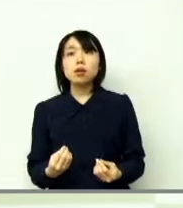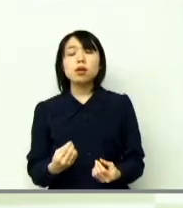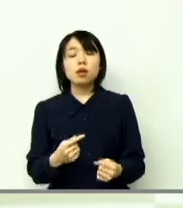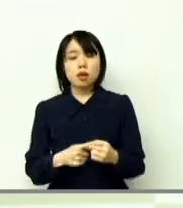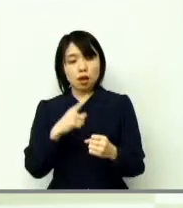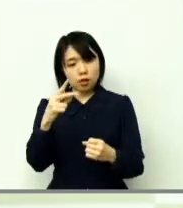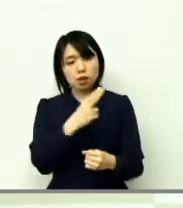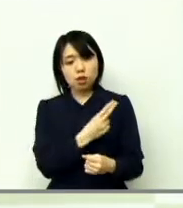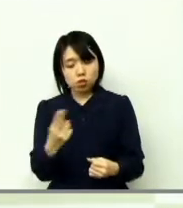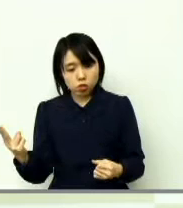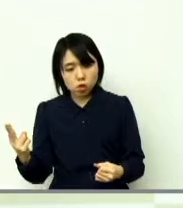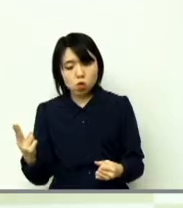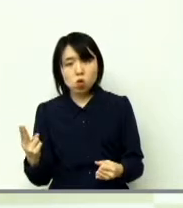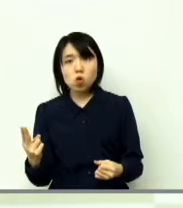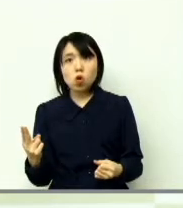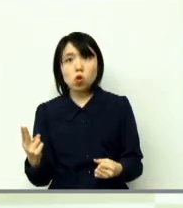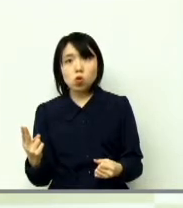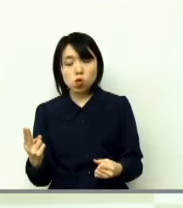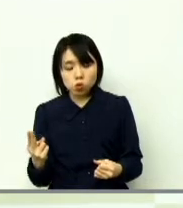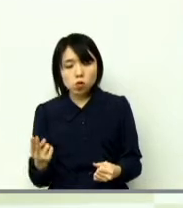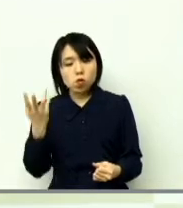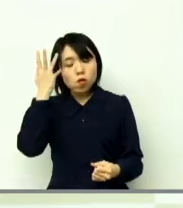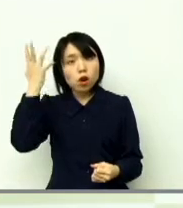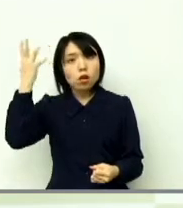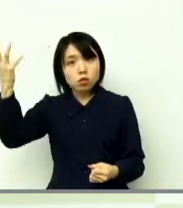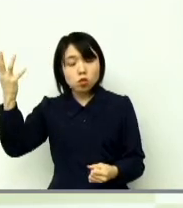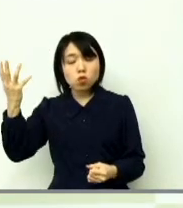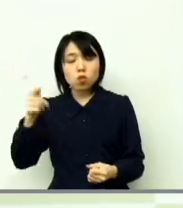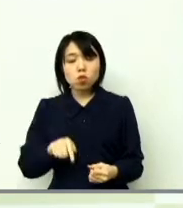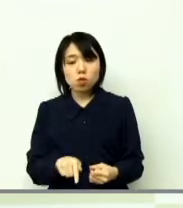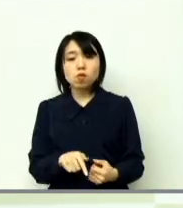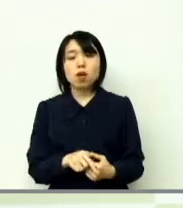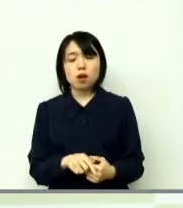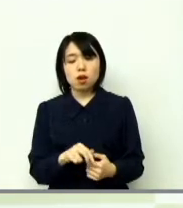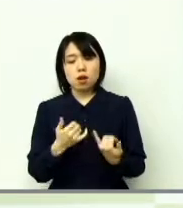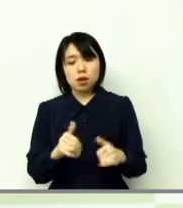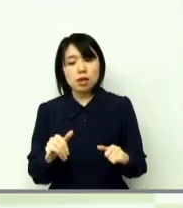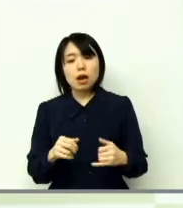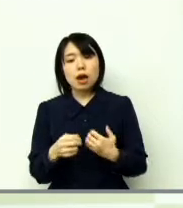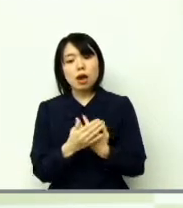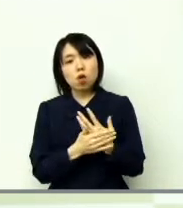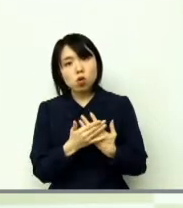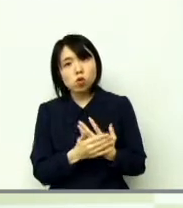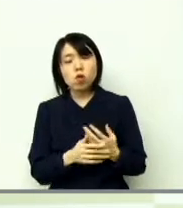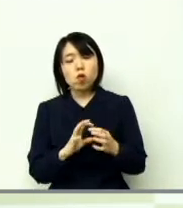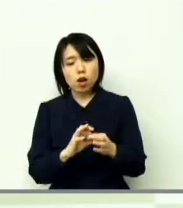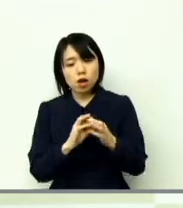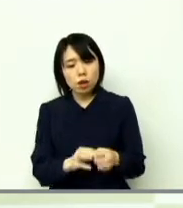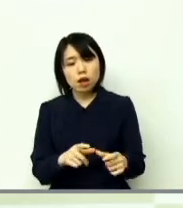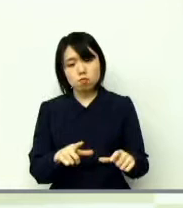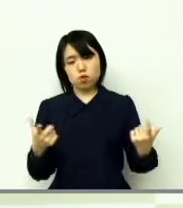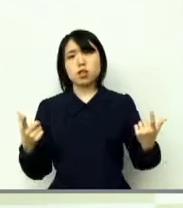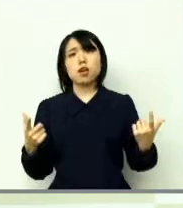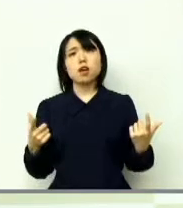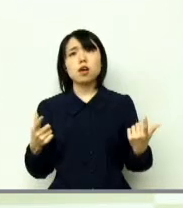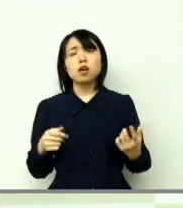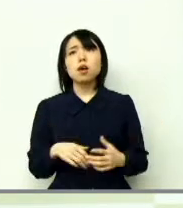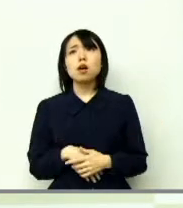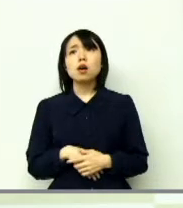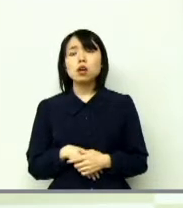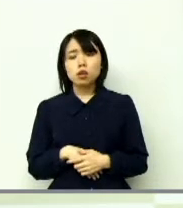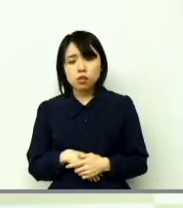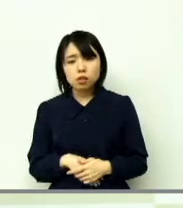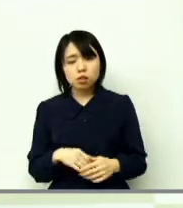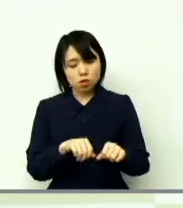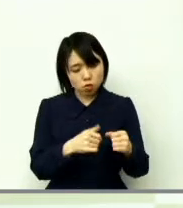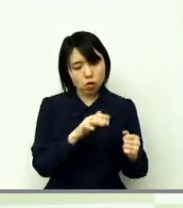算編成の市長査定を終えての所管としては、社会保障関連経費の上昇に伴いまして、扶助費を中